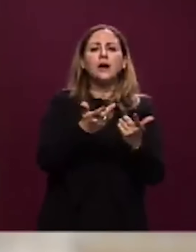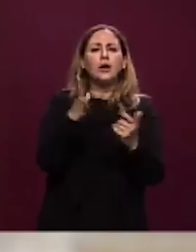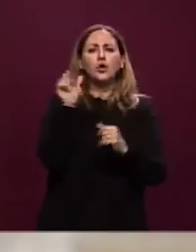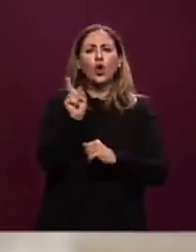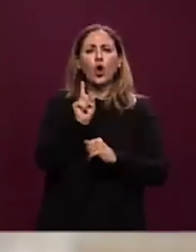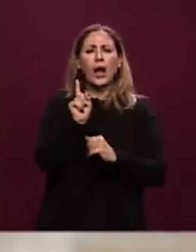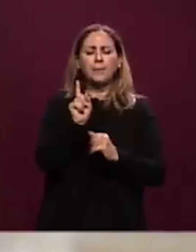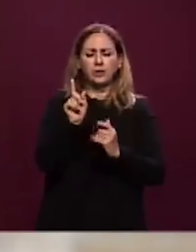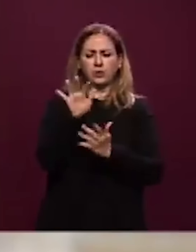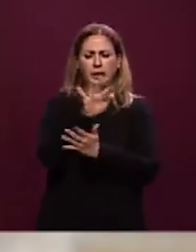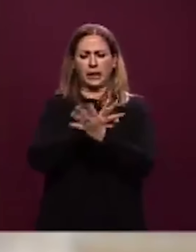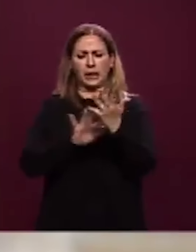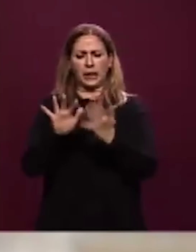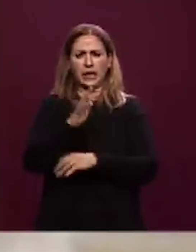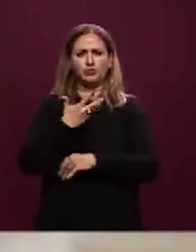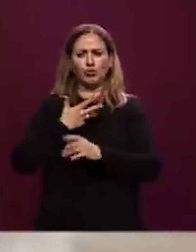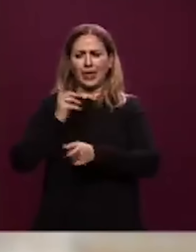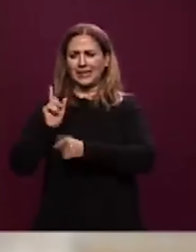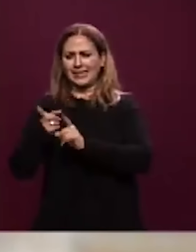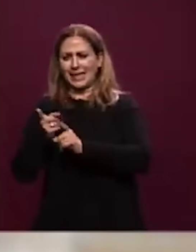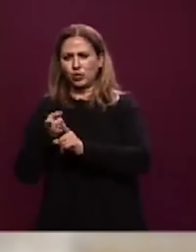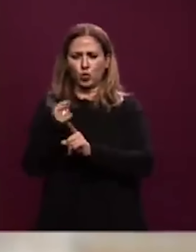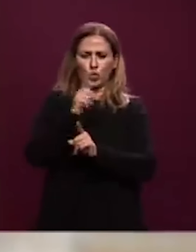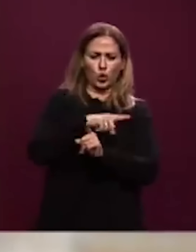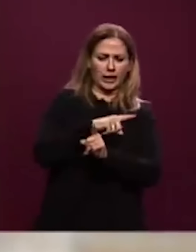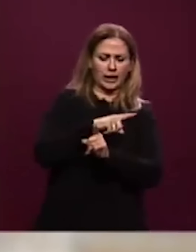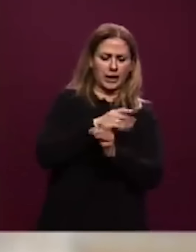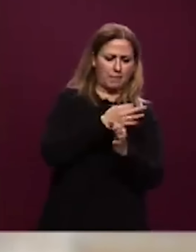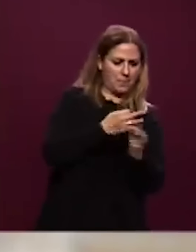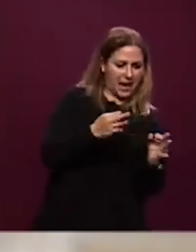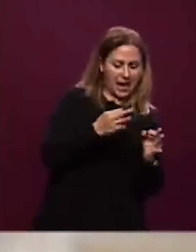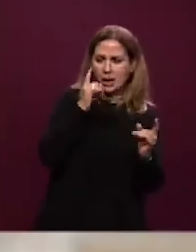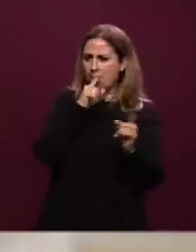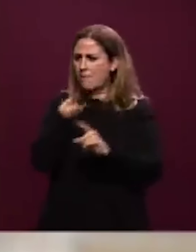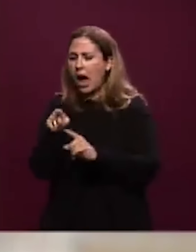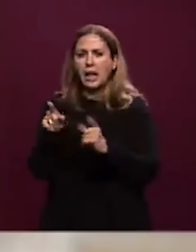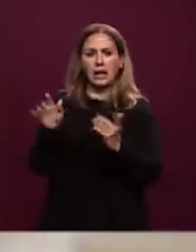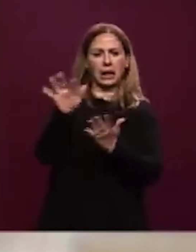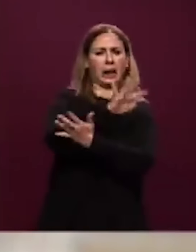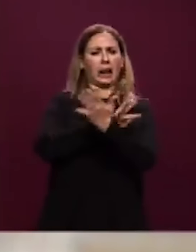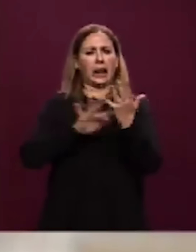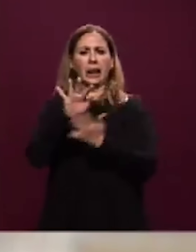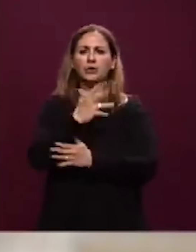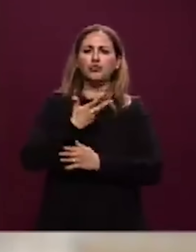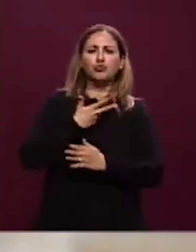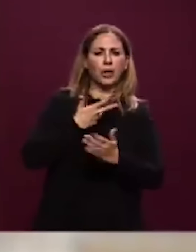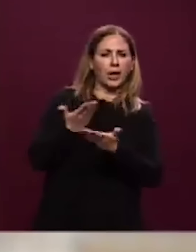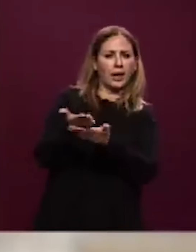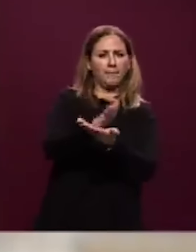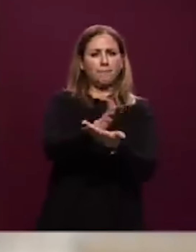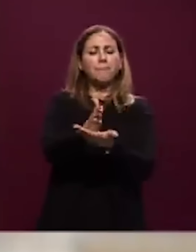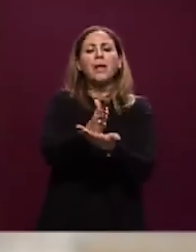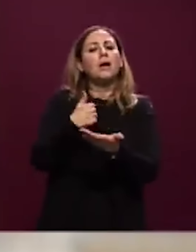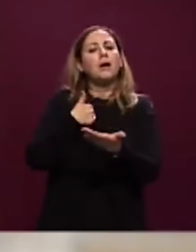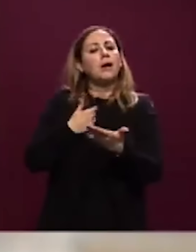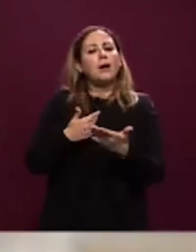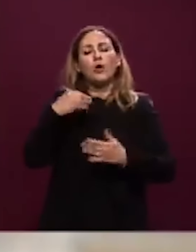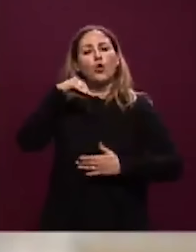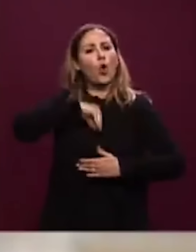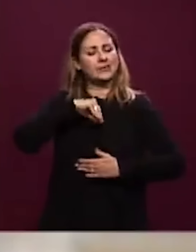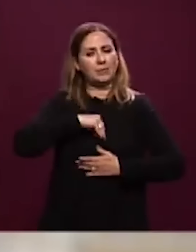tra dittatore e dittatore? Noi siamo assolutamente consapevoli che quando si governa si deve parlare con tutti.